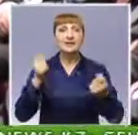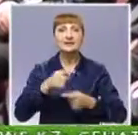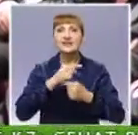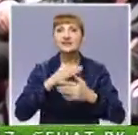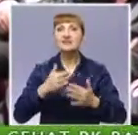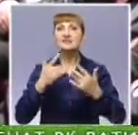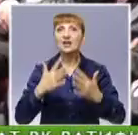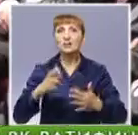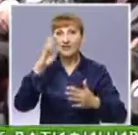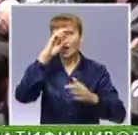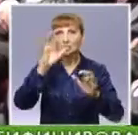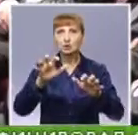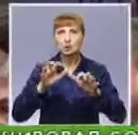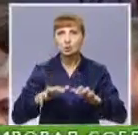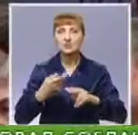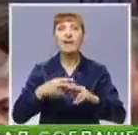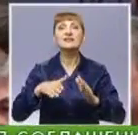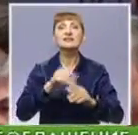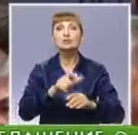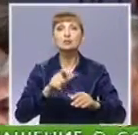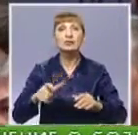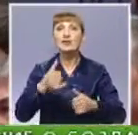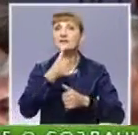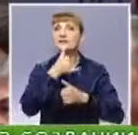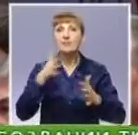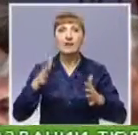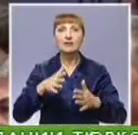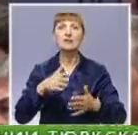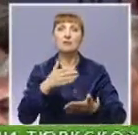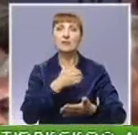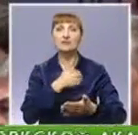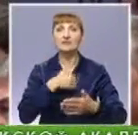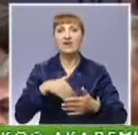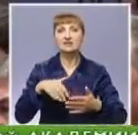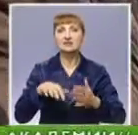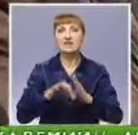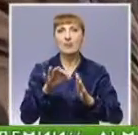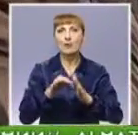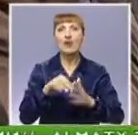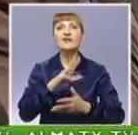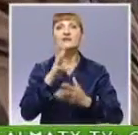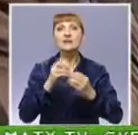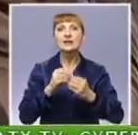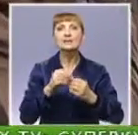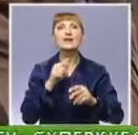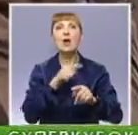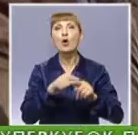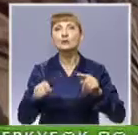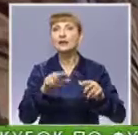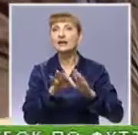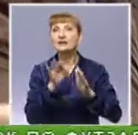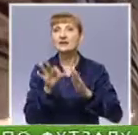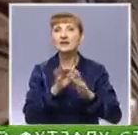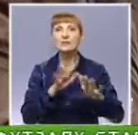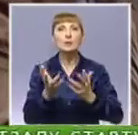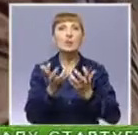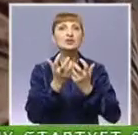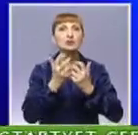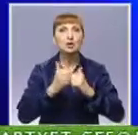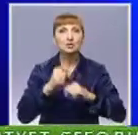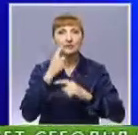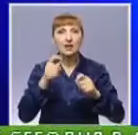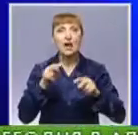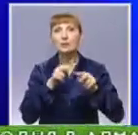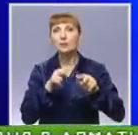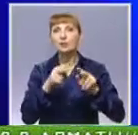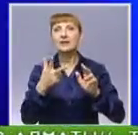несоответствия требованиям Конституции эти депутаты так и не смогли претендовать на кресло сенаторов. В целом же за ходом голосования и процедуры подсчета данных